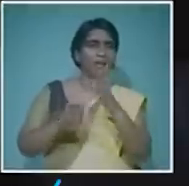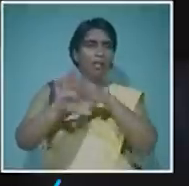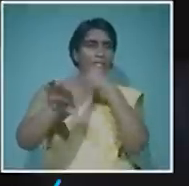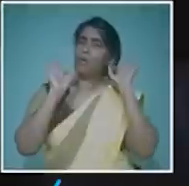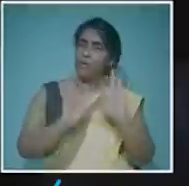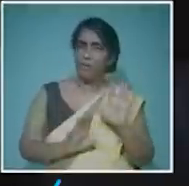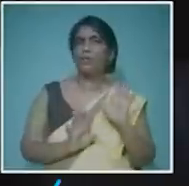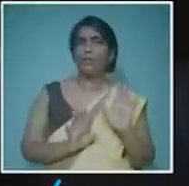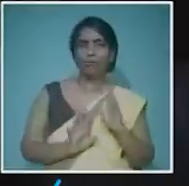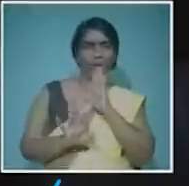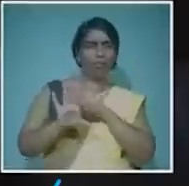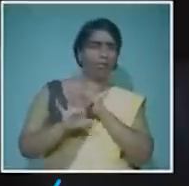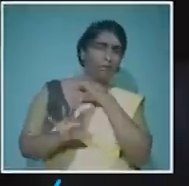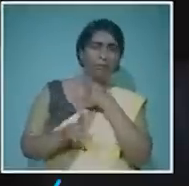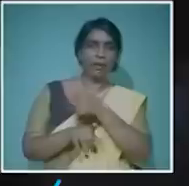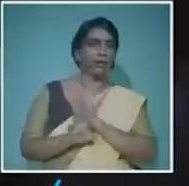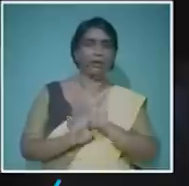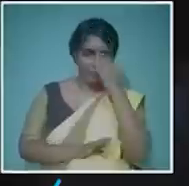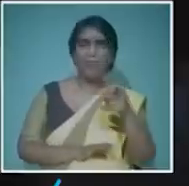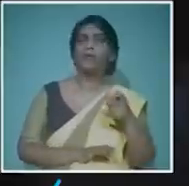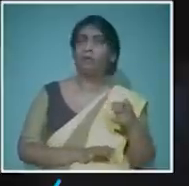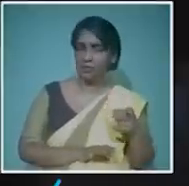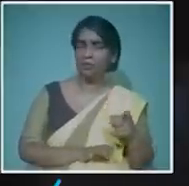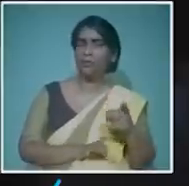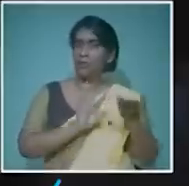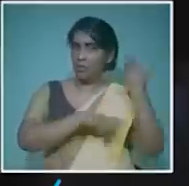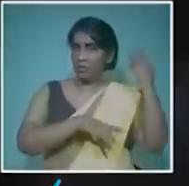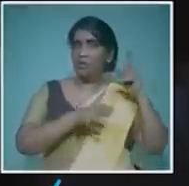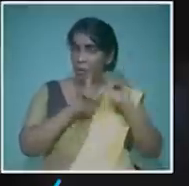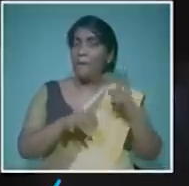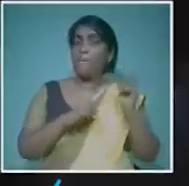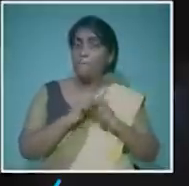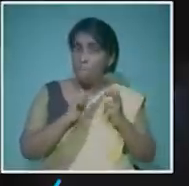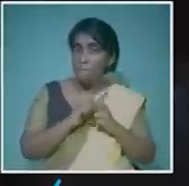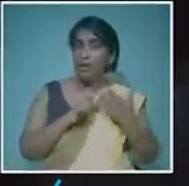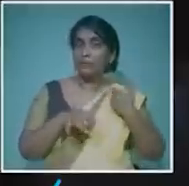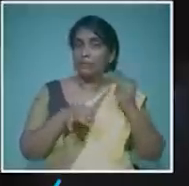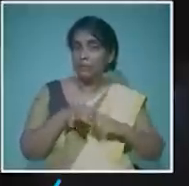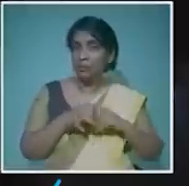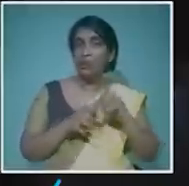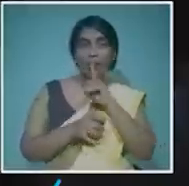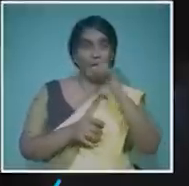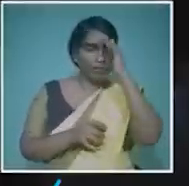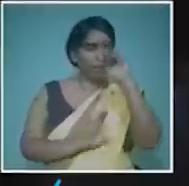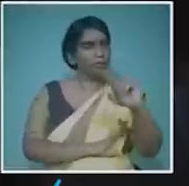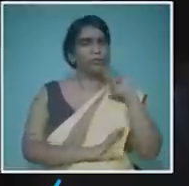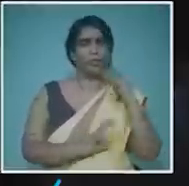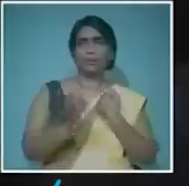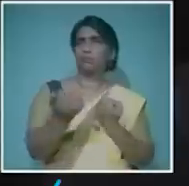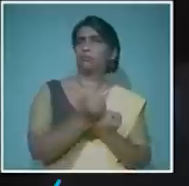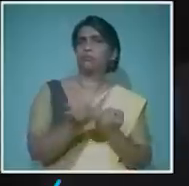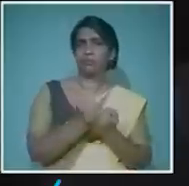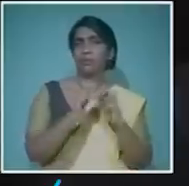ගරු කතානායකතුමනි. සමච්චලයට ඉඩ තියන්නේ නැතුව කරුණා කළා ඉතිහාසයේ මේ වගේ ප්‍රශ්න මතුනෙන් පස්සේ ගරු කතානායකවරුන් ඒකට ඍජු මැදිහත් වීමක්